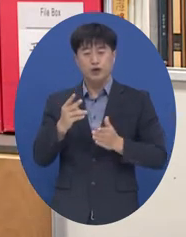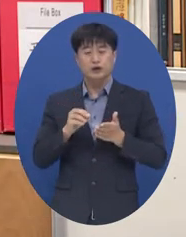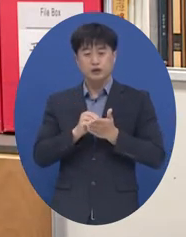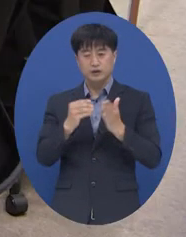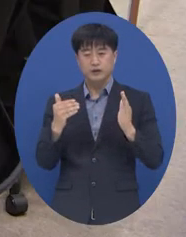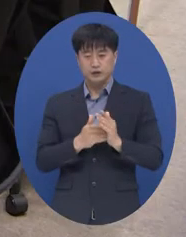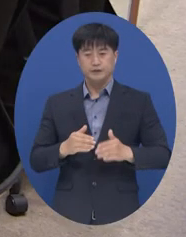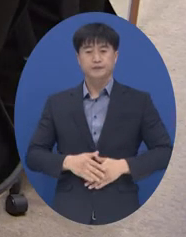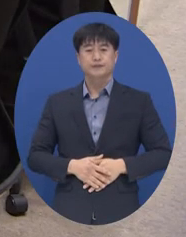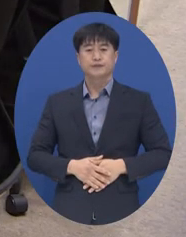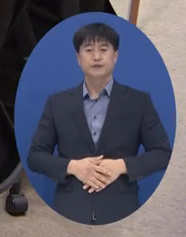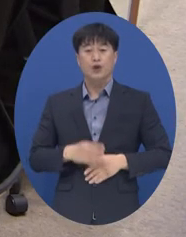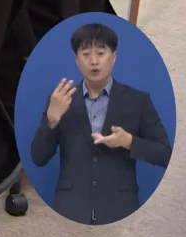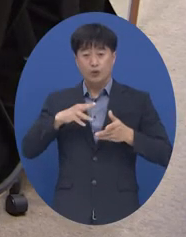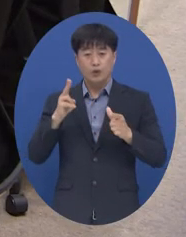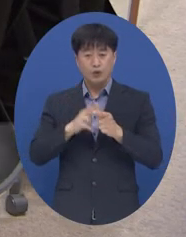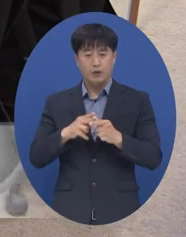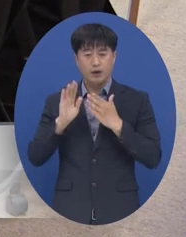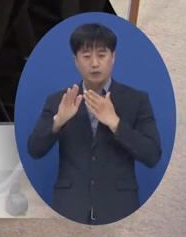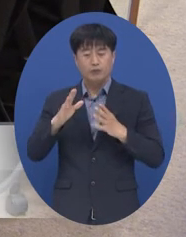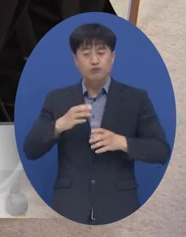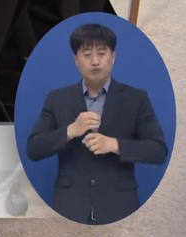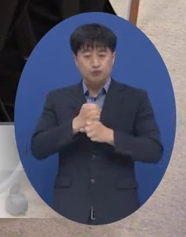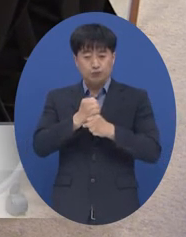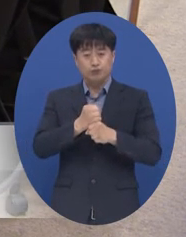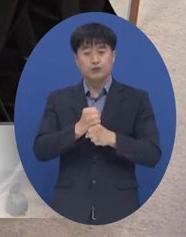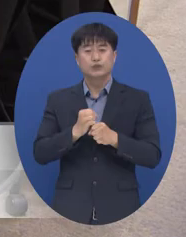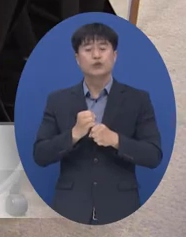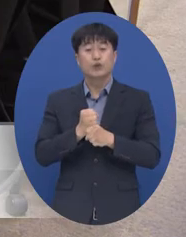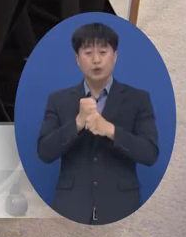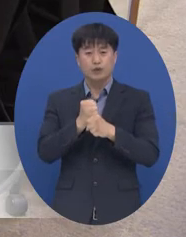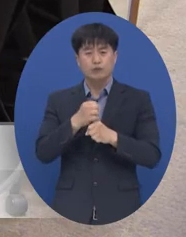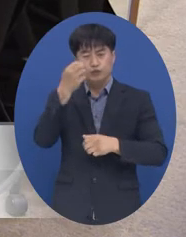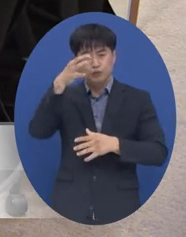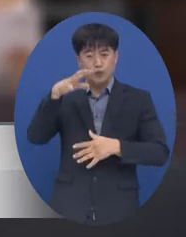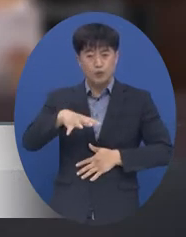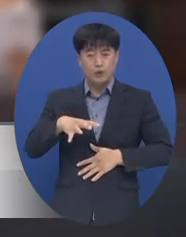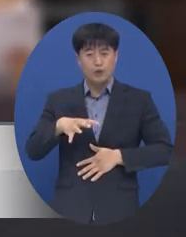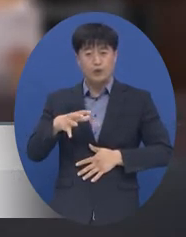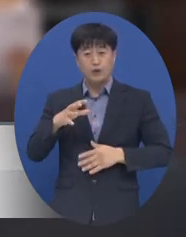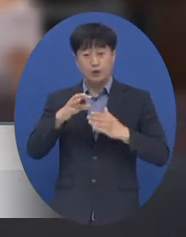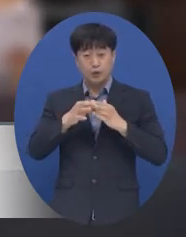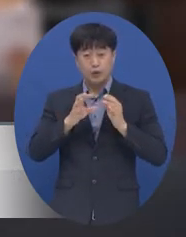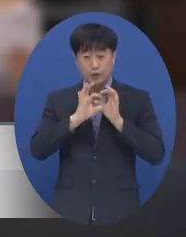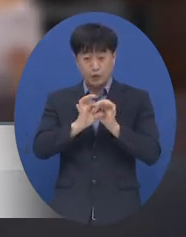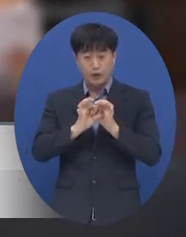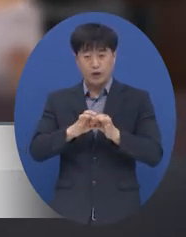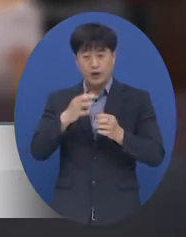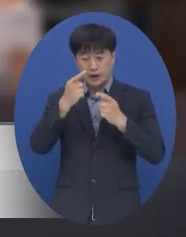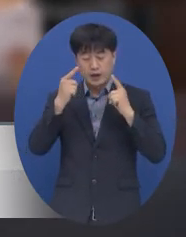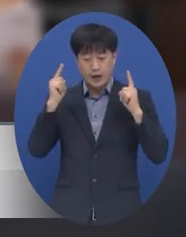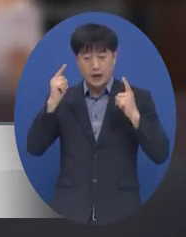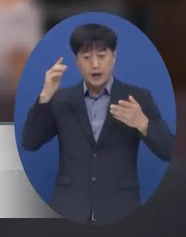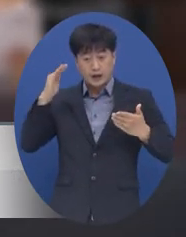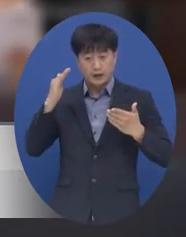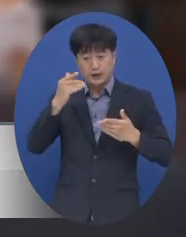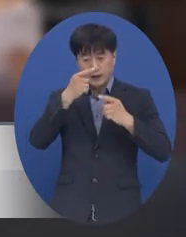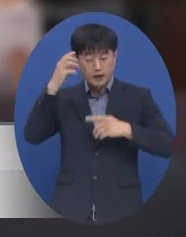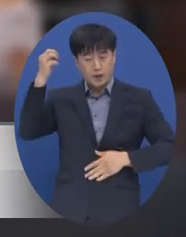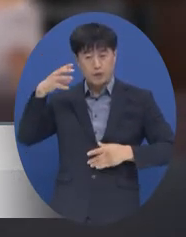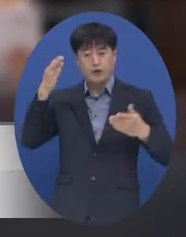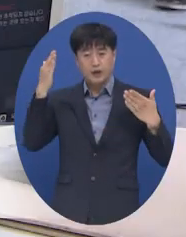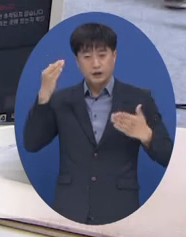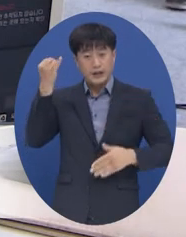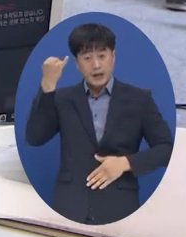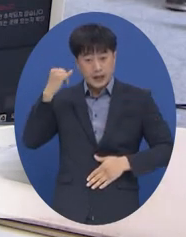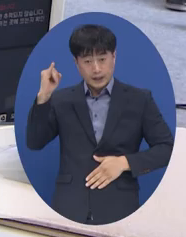완료했습니다. 경기도와 차세대 융합기술원은 창업지원 프로그램을 통해 도내 대학생이나 대학원생들이 가진